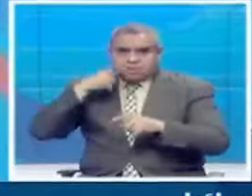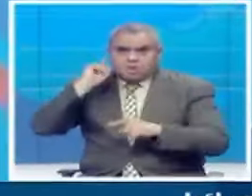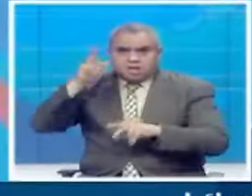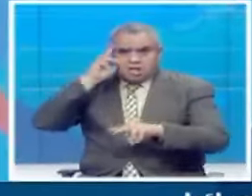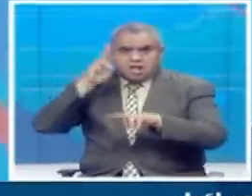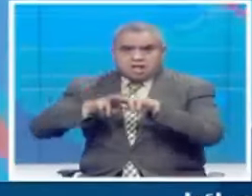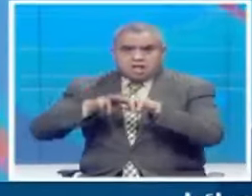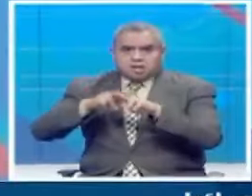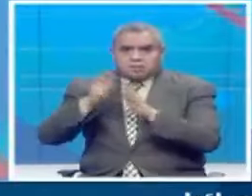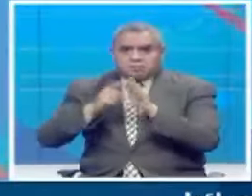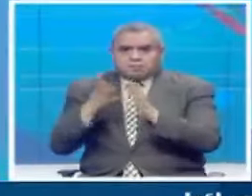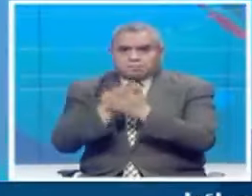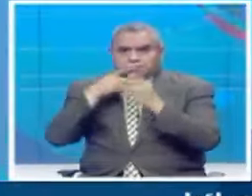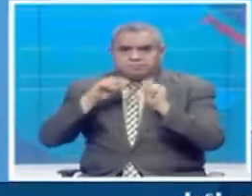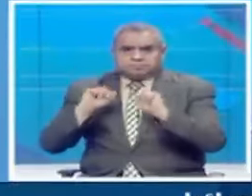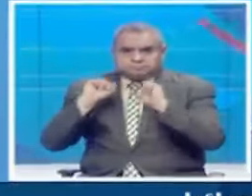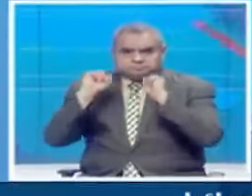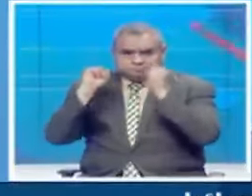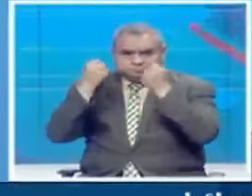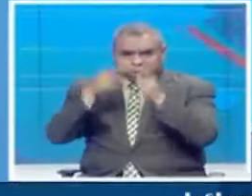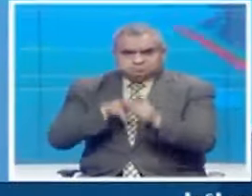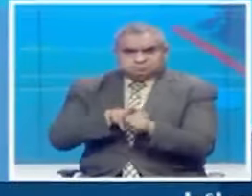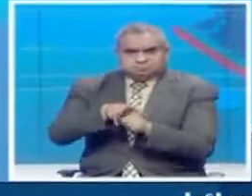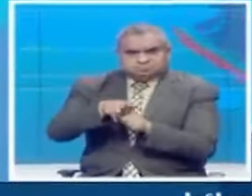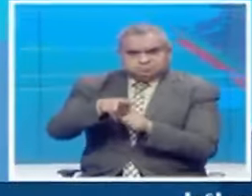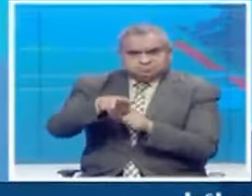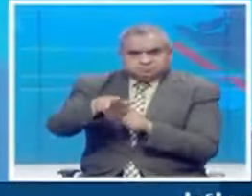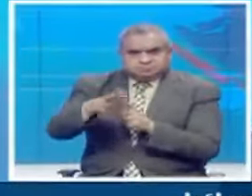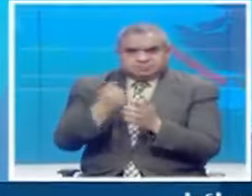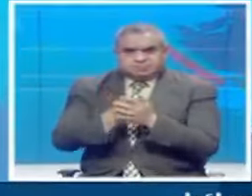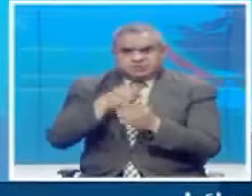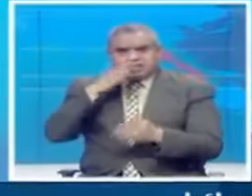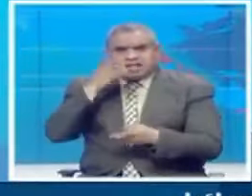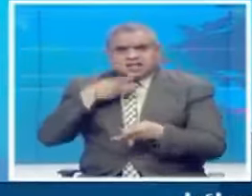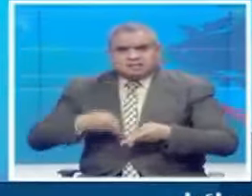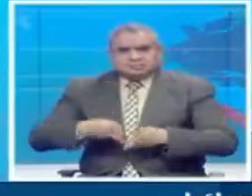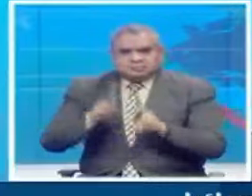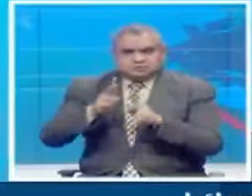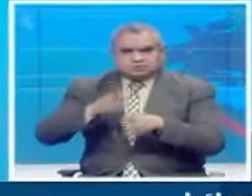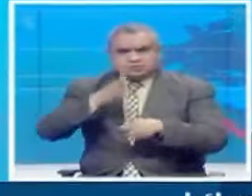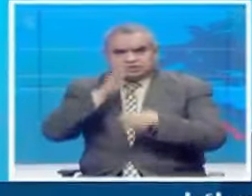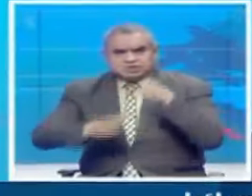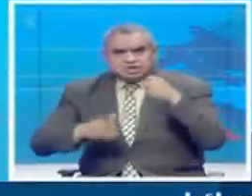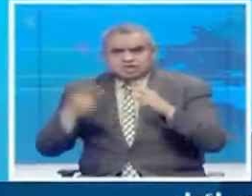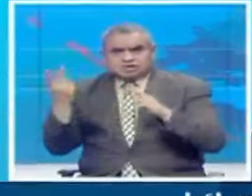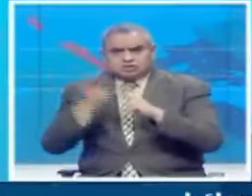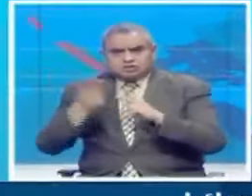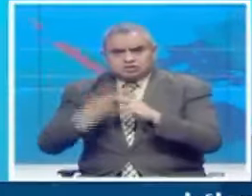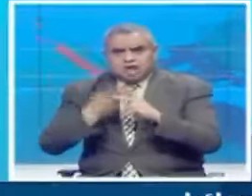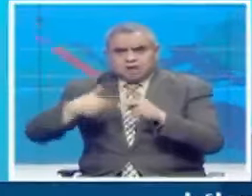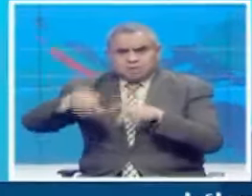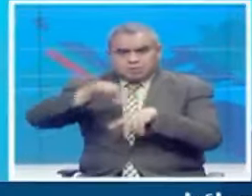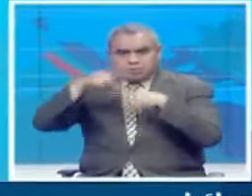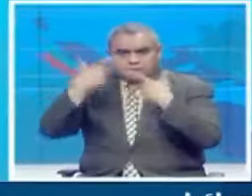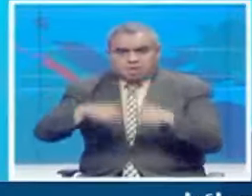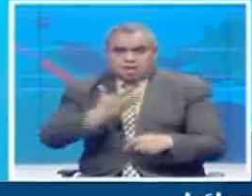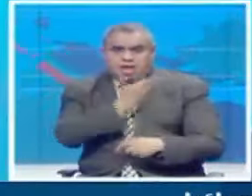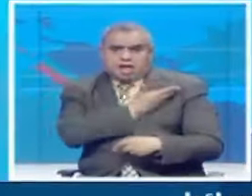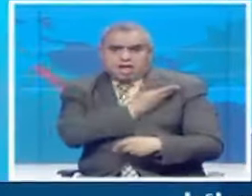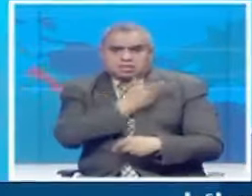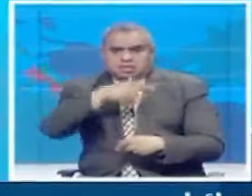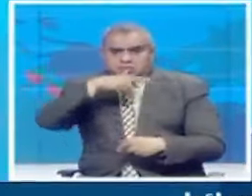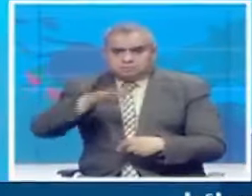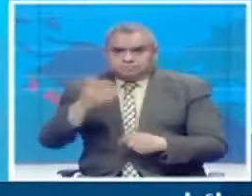باتخاذ إجراءات لمنع ومعاقبة التحريض المباشر على الإبادة الجماعية في حربها في قطاع غزة،